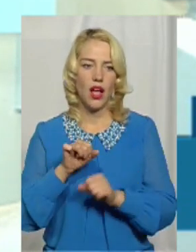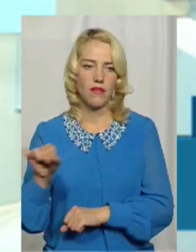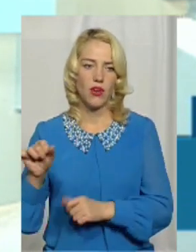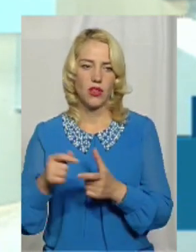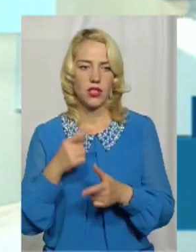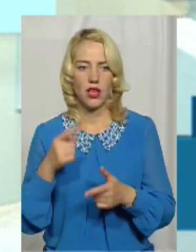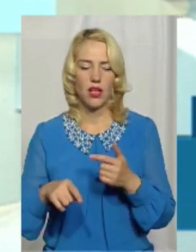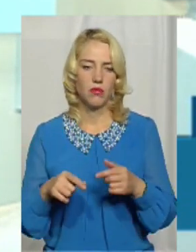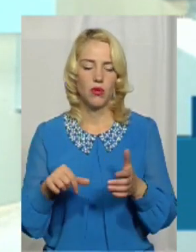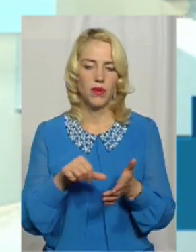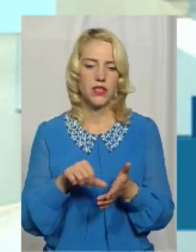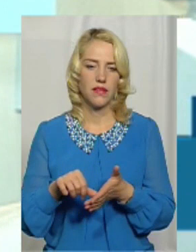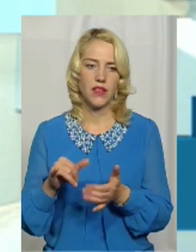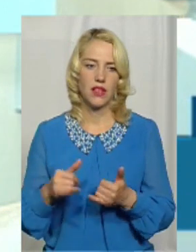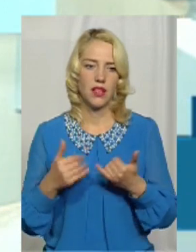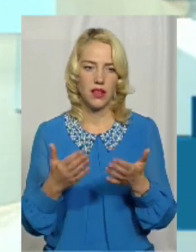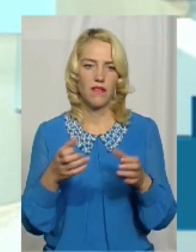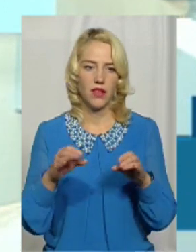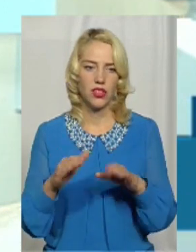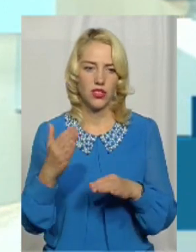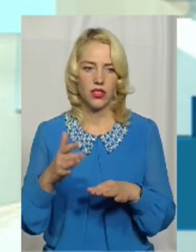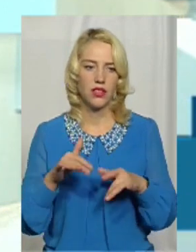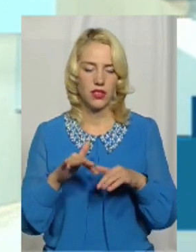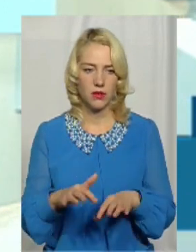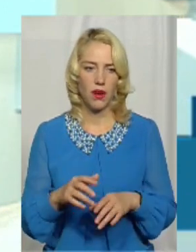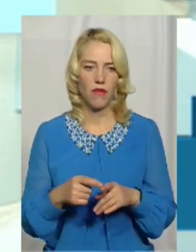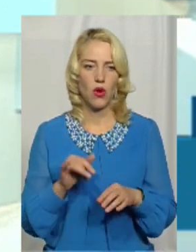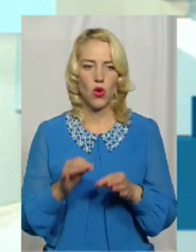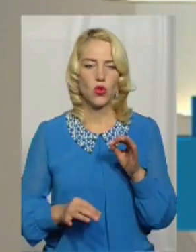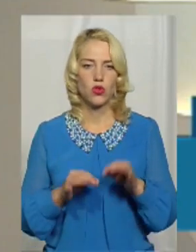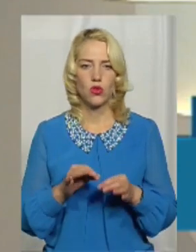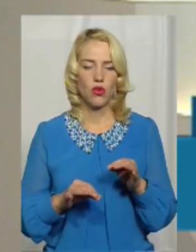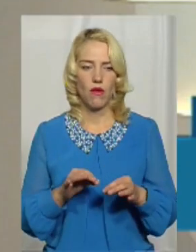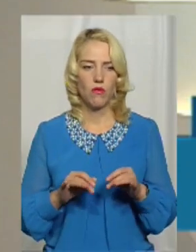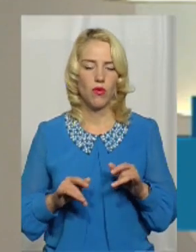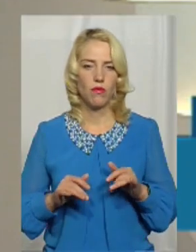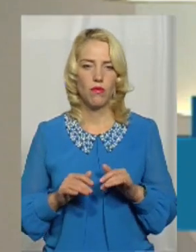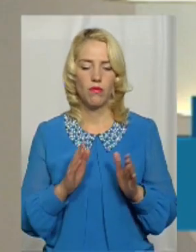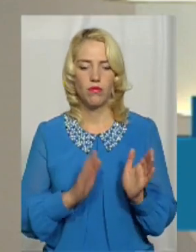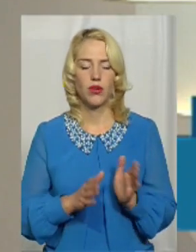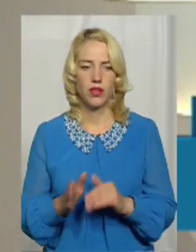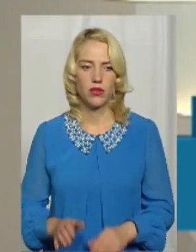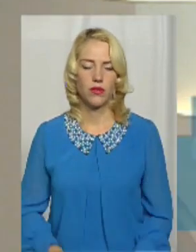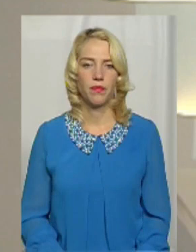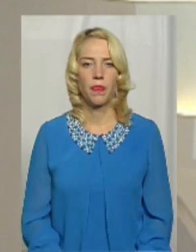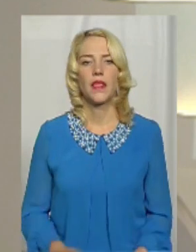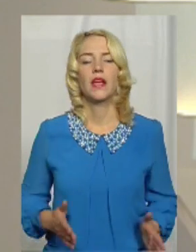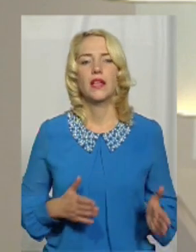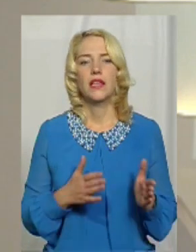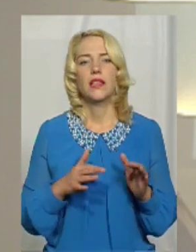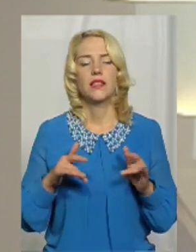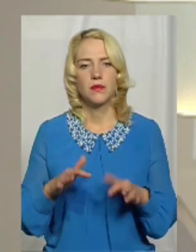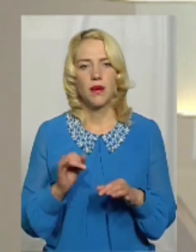або представника для вирішення їхніх справ в судовому порядку. От стосовно справ у судовому порядку,